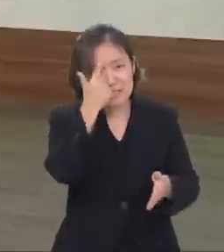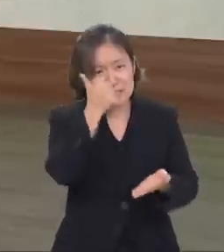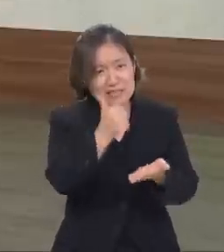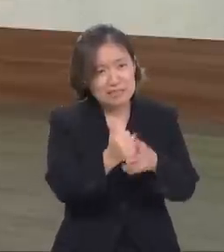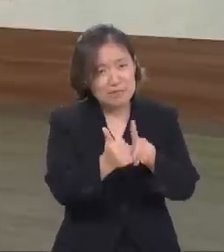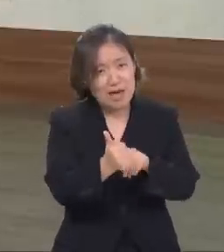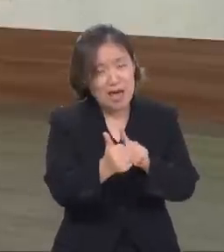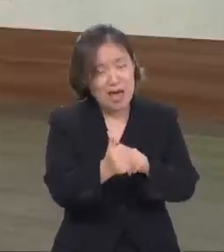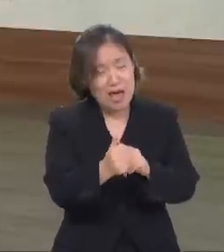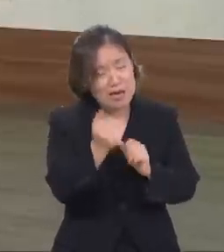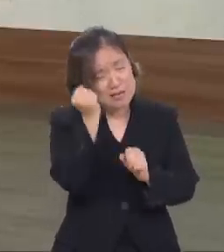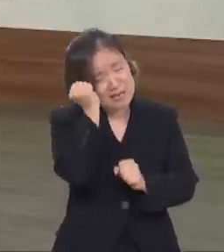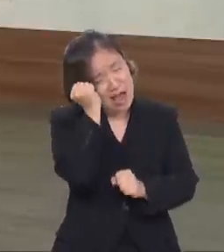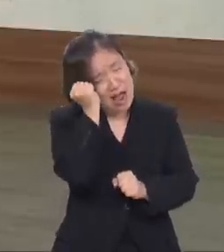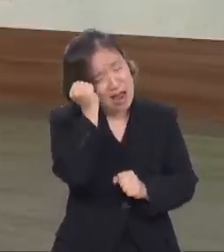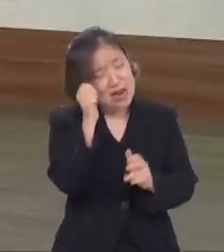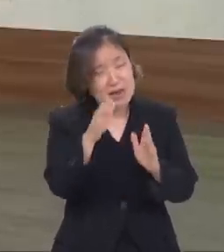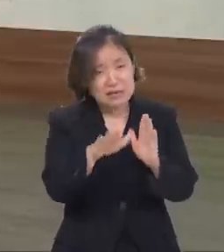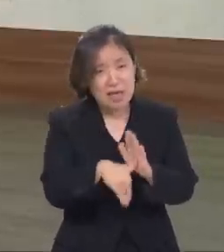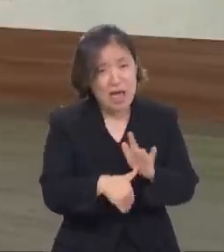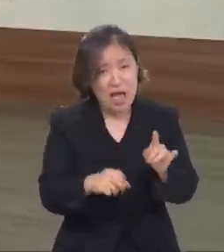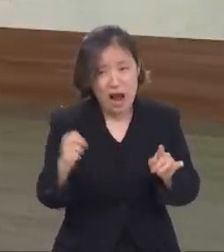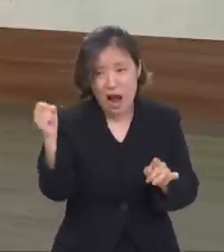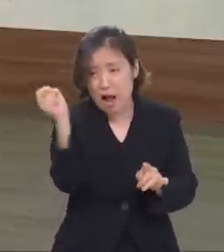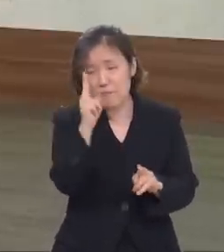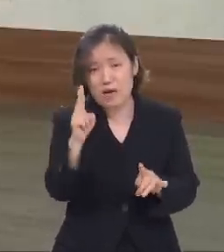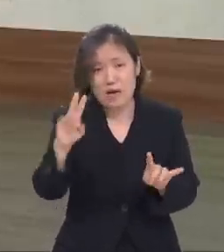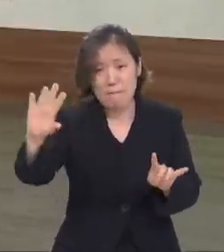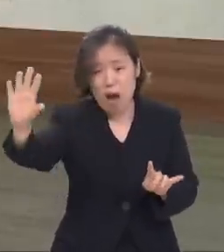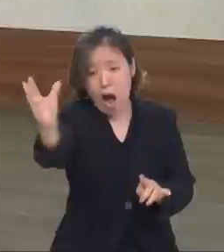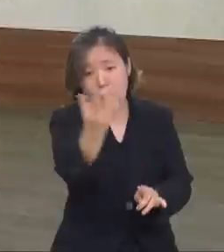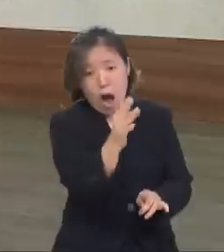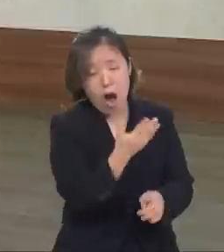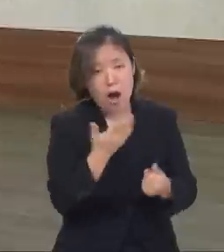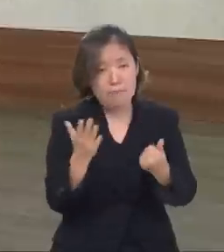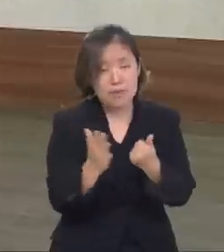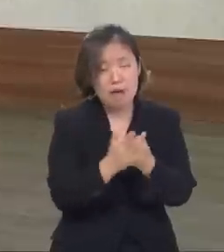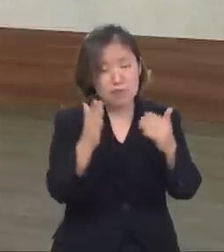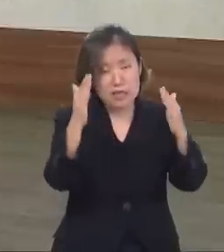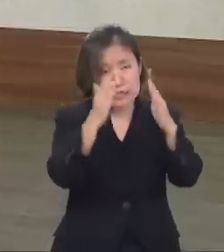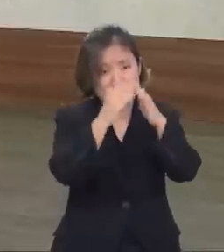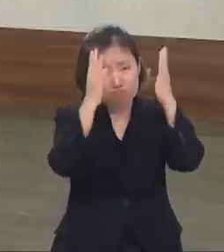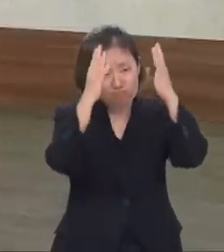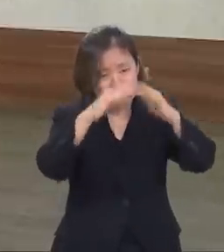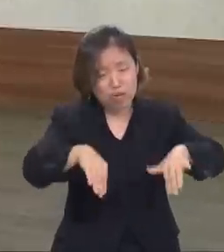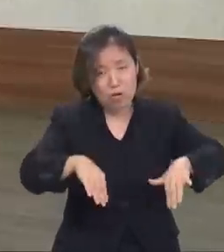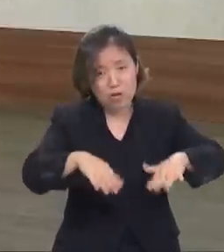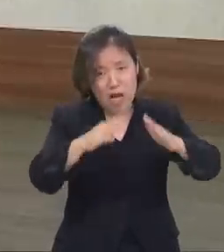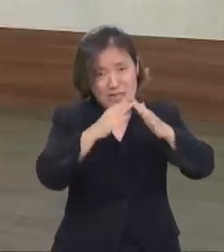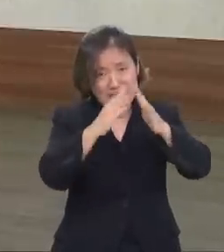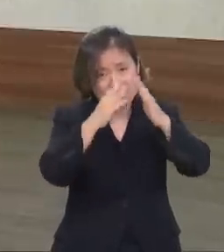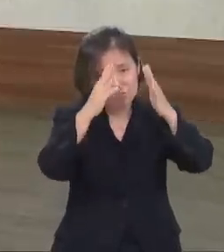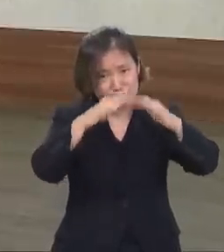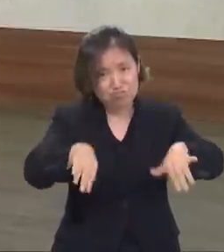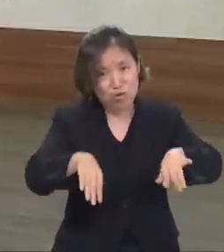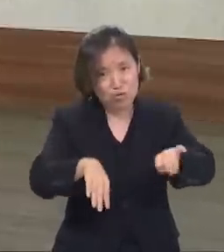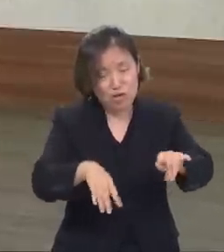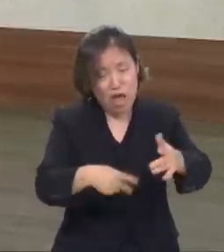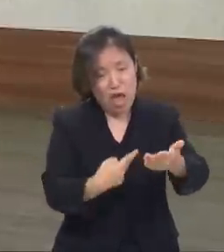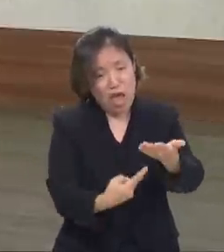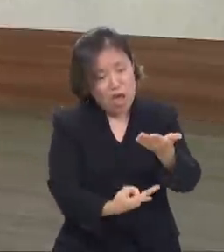스님이 자다가 바람이 불어서 막 집안이 무너져 가지고 방이 무뎌져서 그